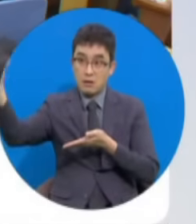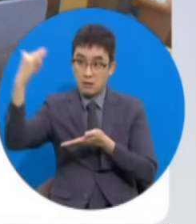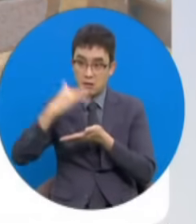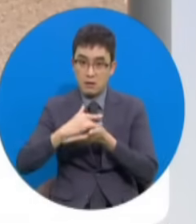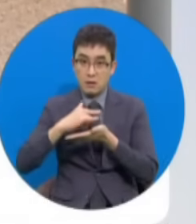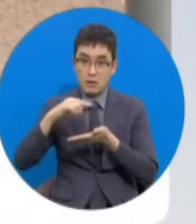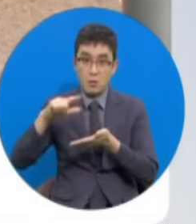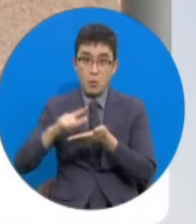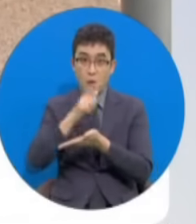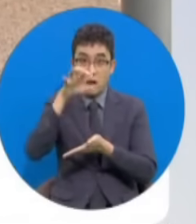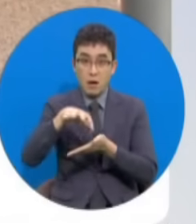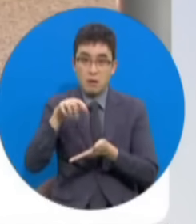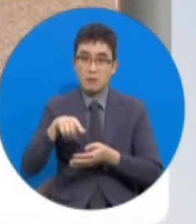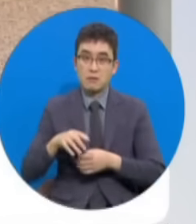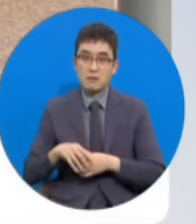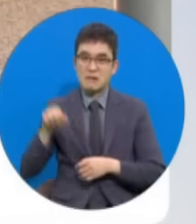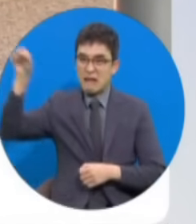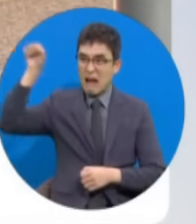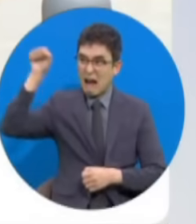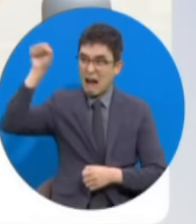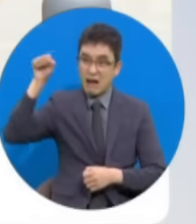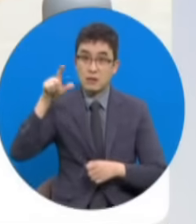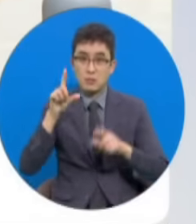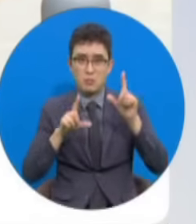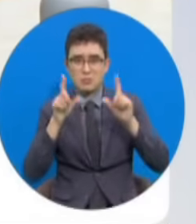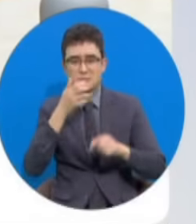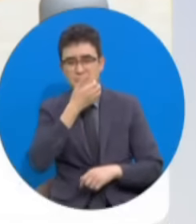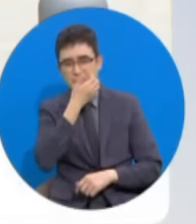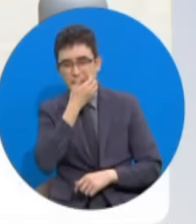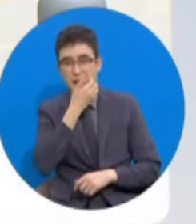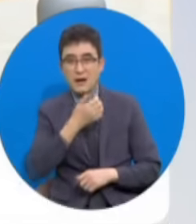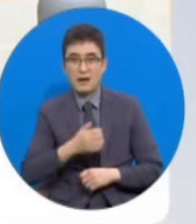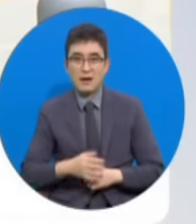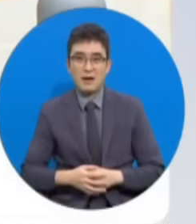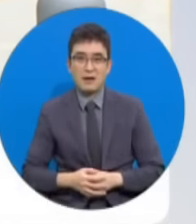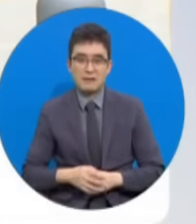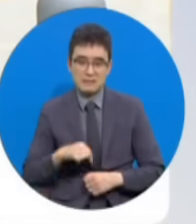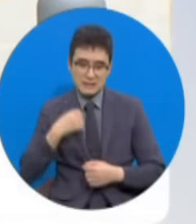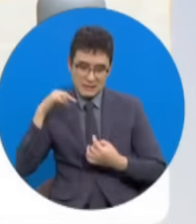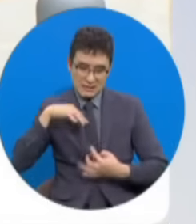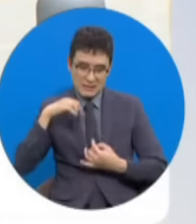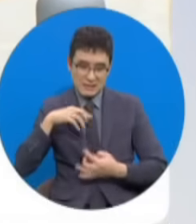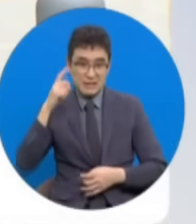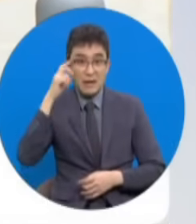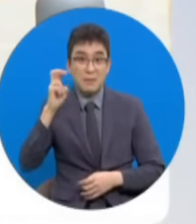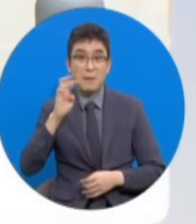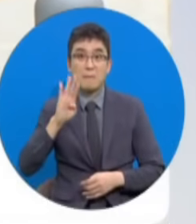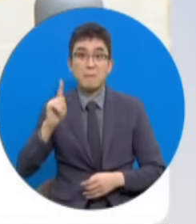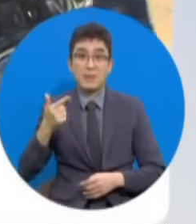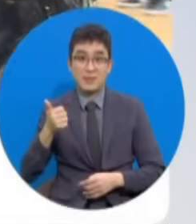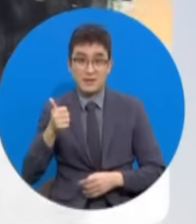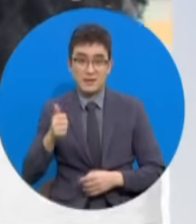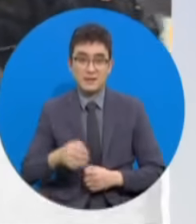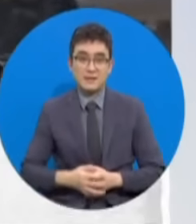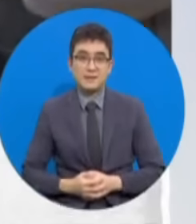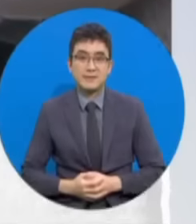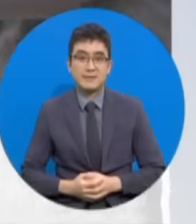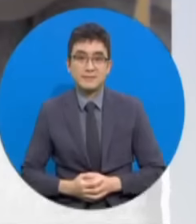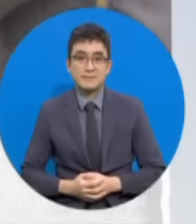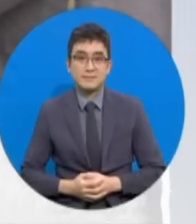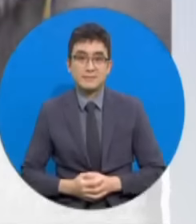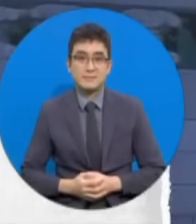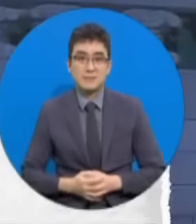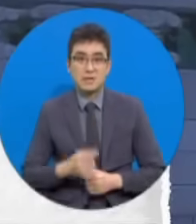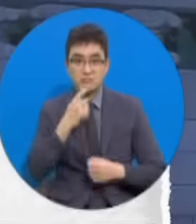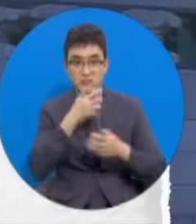그로시 고음을 외쳤던 이런 모습들이 참으로 부끄러운 상황이 아닐 수 없다라고 하는 자괴감이 들었을 것 같습니다. 이게 제일 궁금했던 게 사실 네. 민주당의